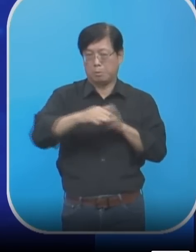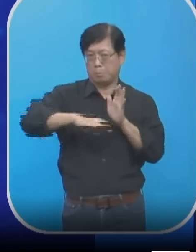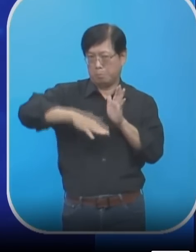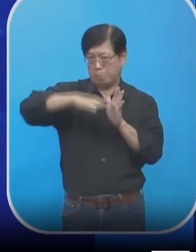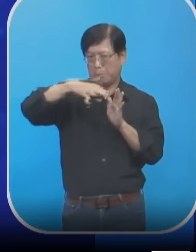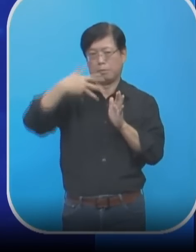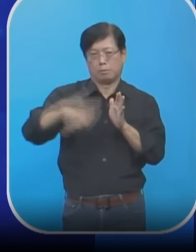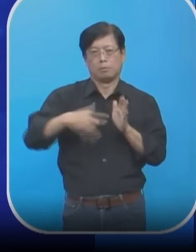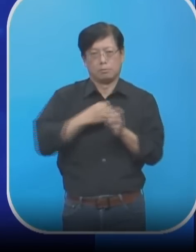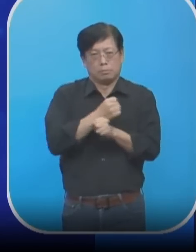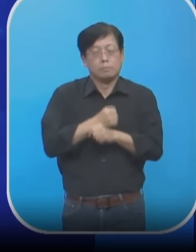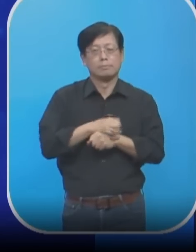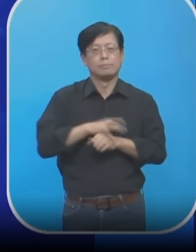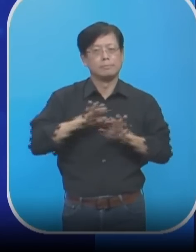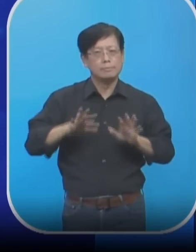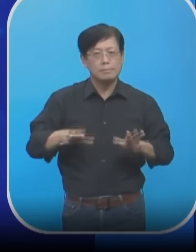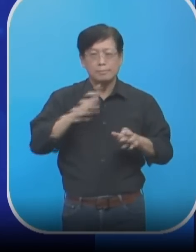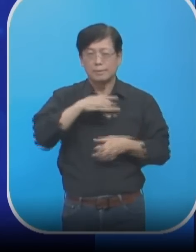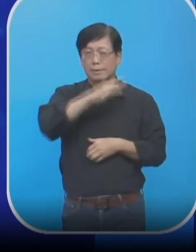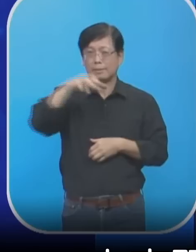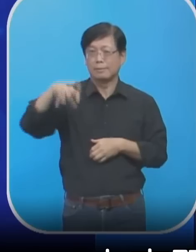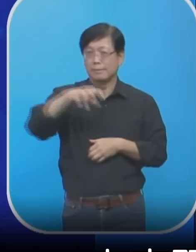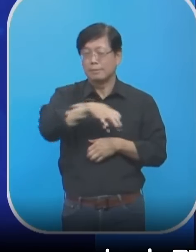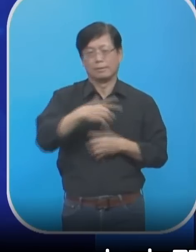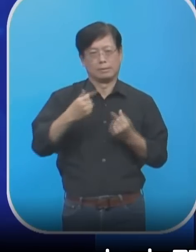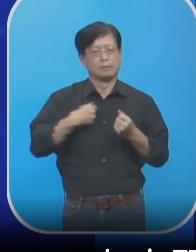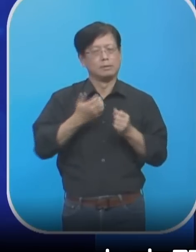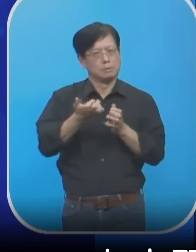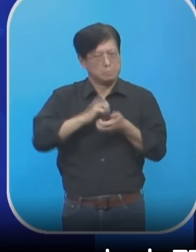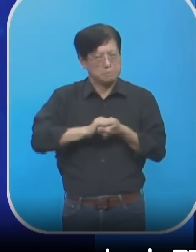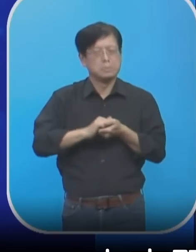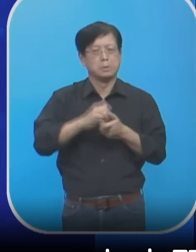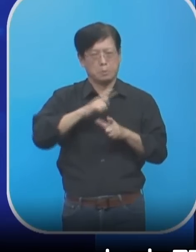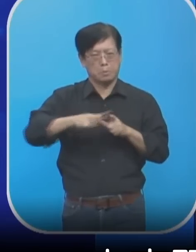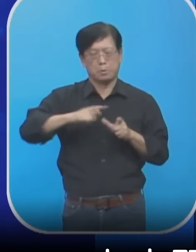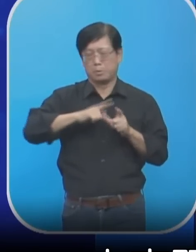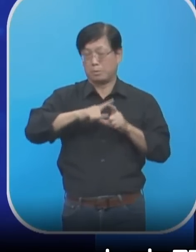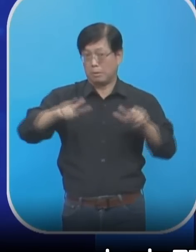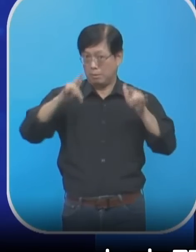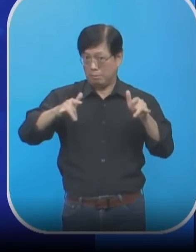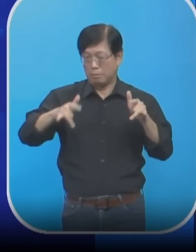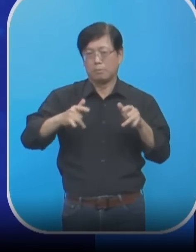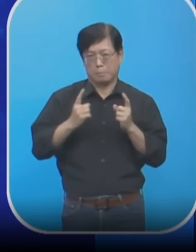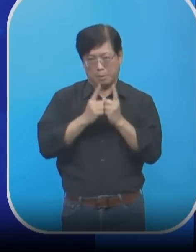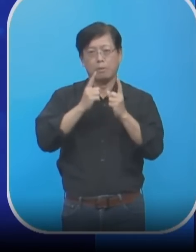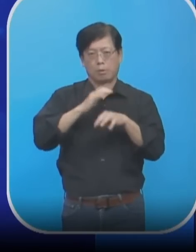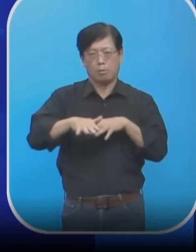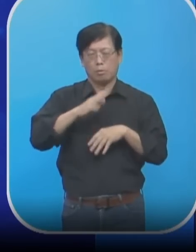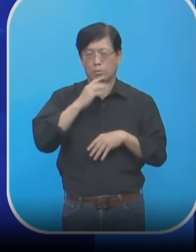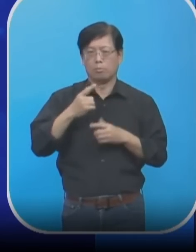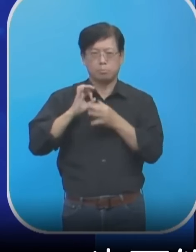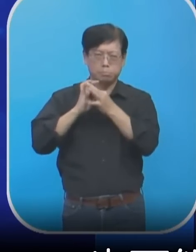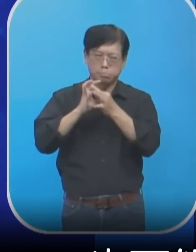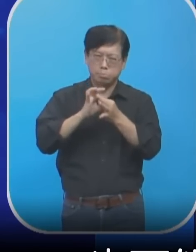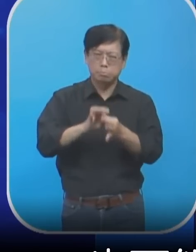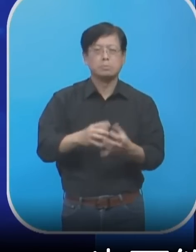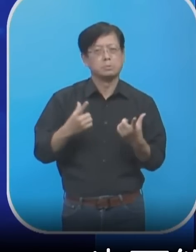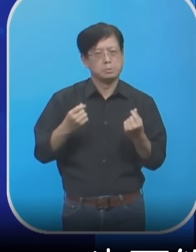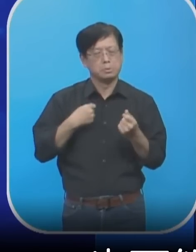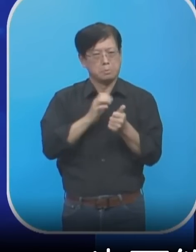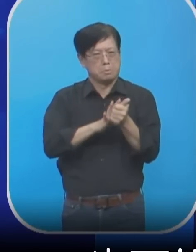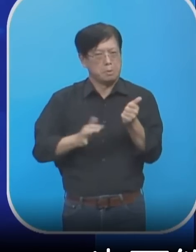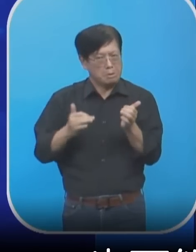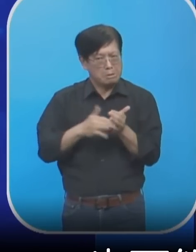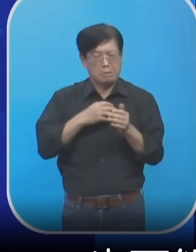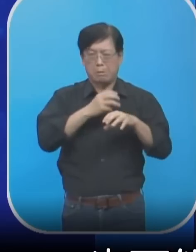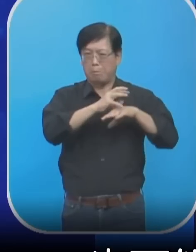水的情形。而目前在山区附近，未来预估也是有比较强的雨势出现，连续性降雨的情形也可能会导致一